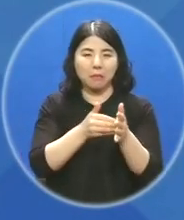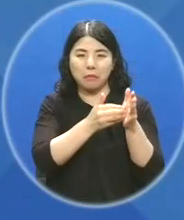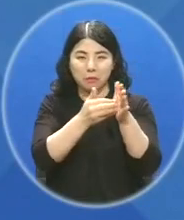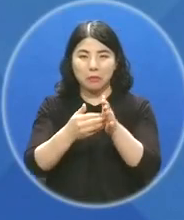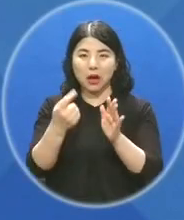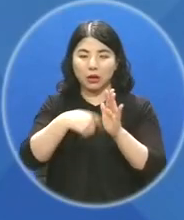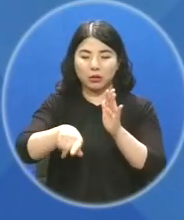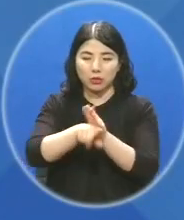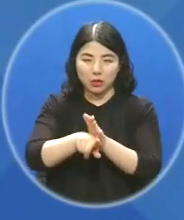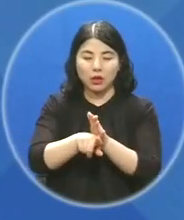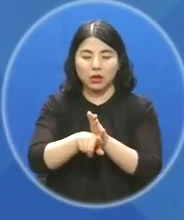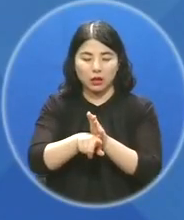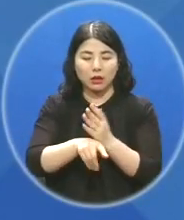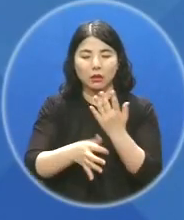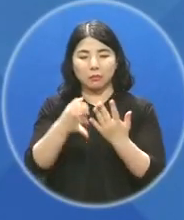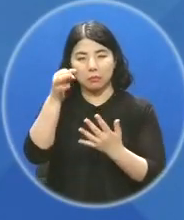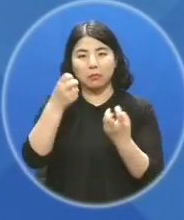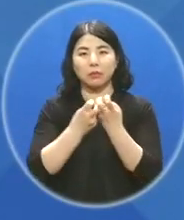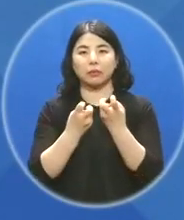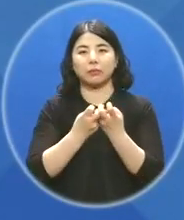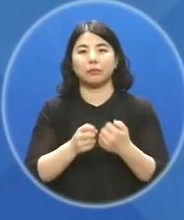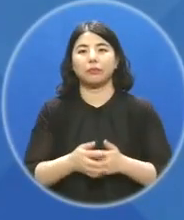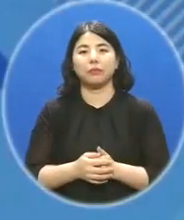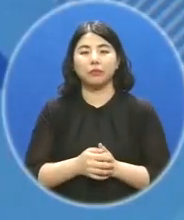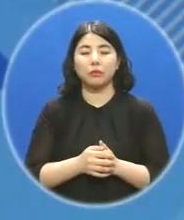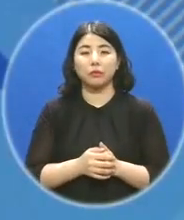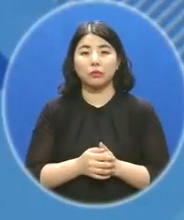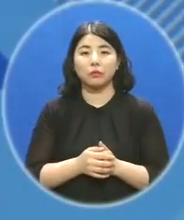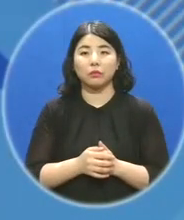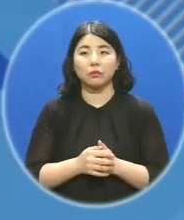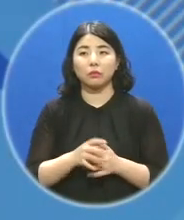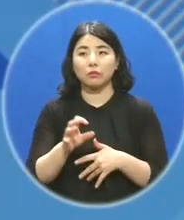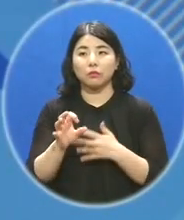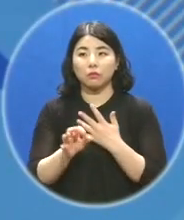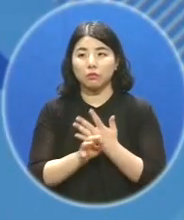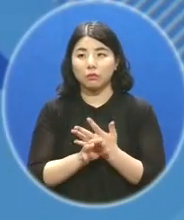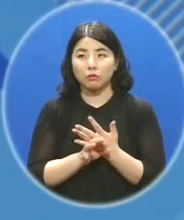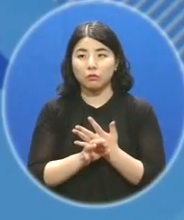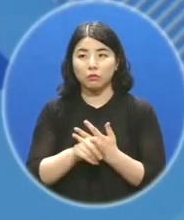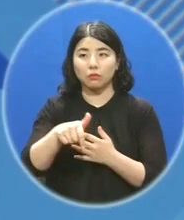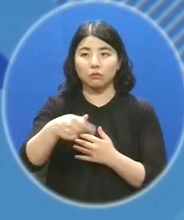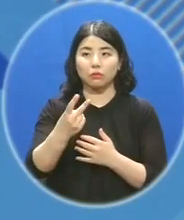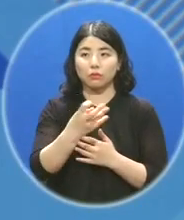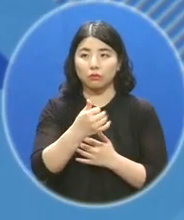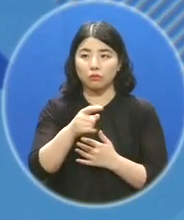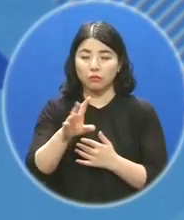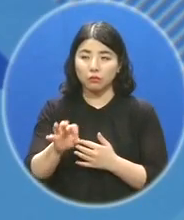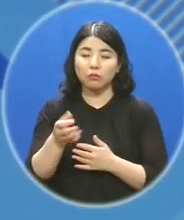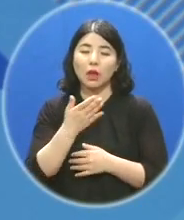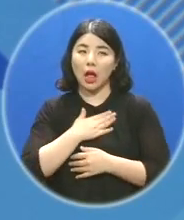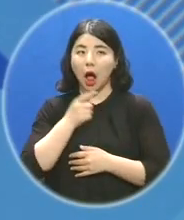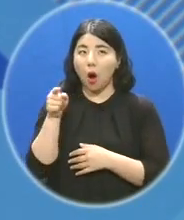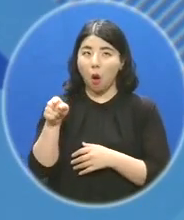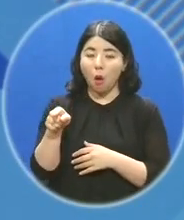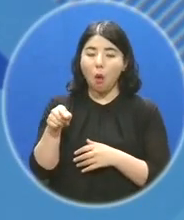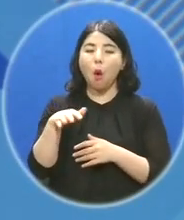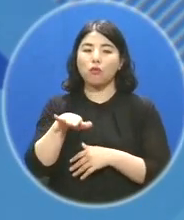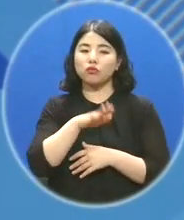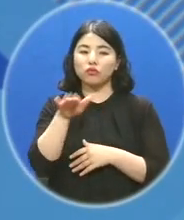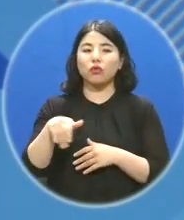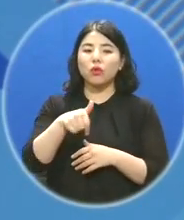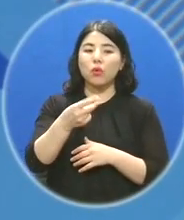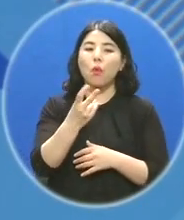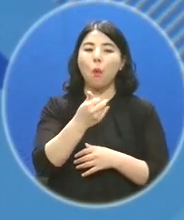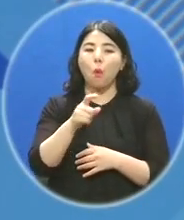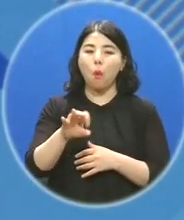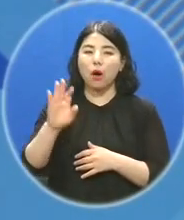채택한 방식이라고 설명할 수 있습니다. 네. 그러면 교황 난 저분이 우리의 교황이 네네.